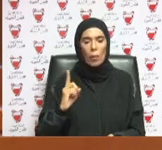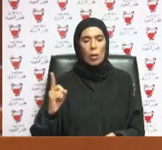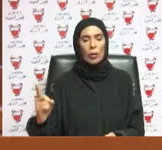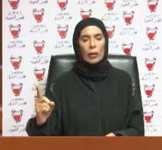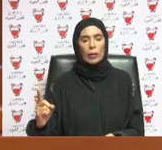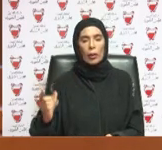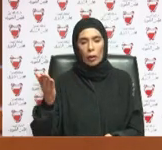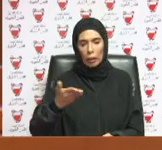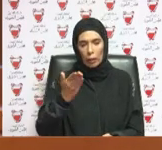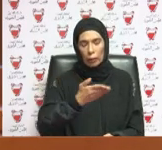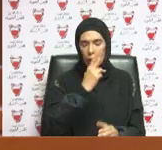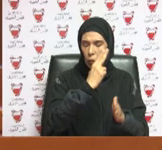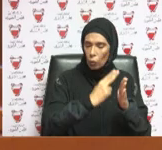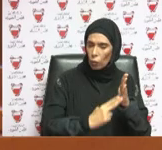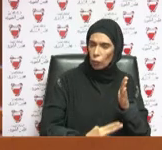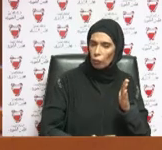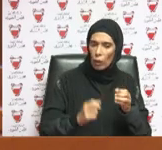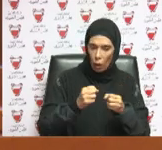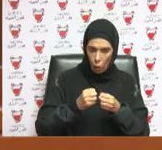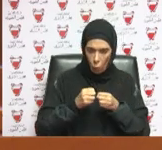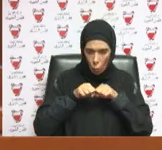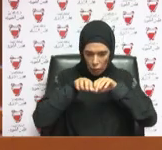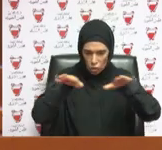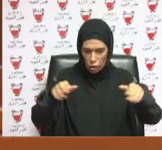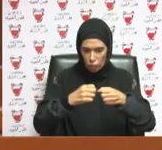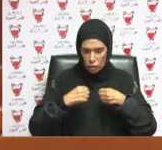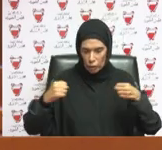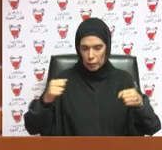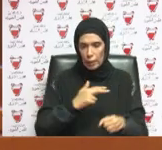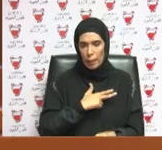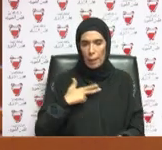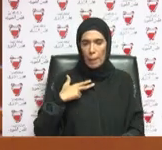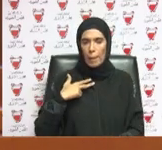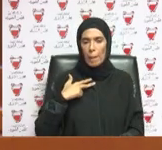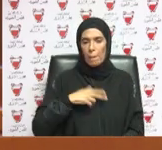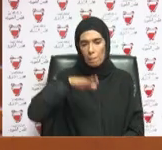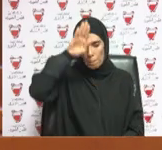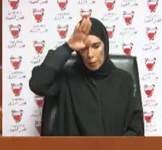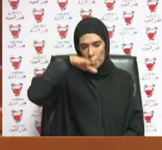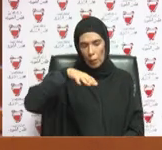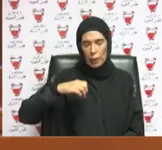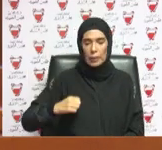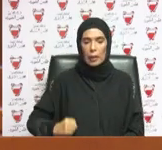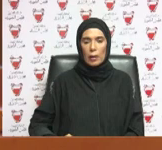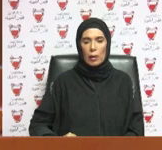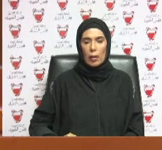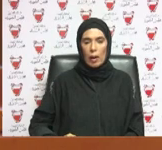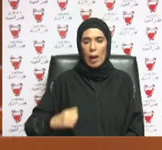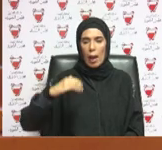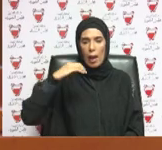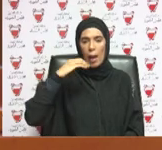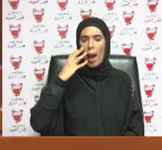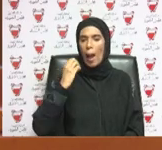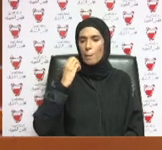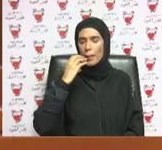من تاريخ صدوره وينشر في الجريدة الرسمية، ملك مملكة البحرين حمد بن